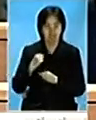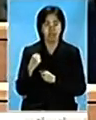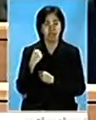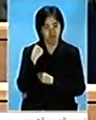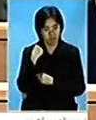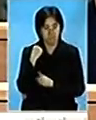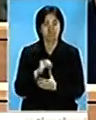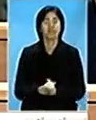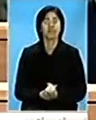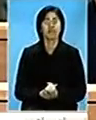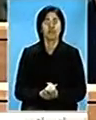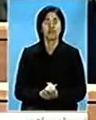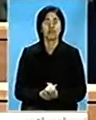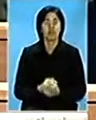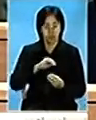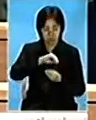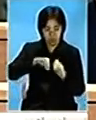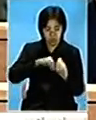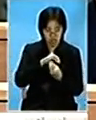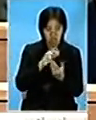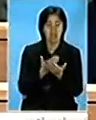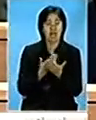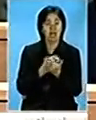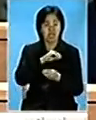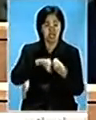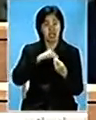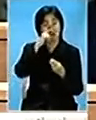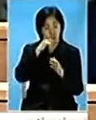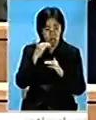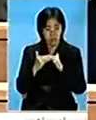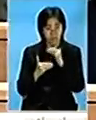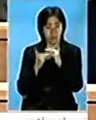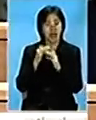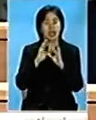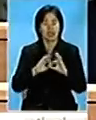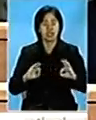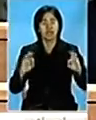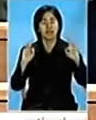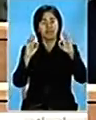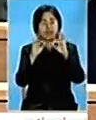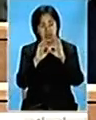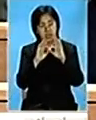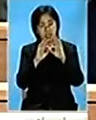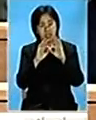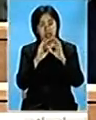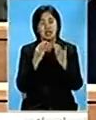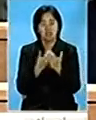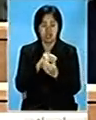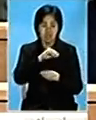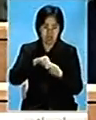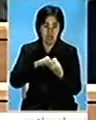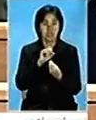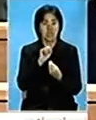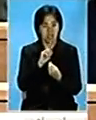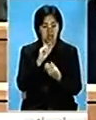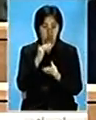แข็งเพราะธุรกิจเศรษฐกิจของประเทศจะก้าวหน้าได้ต้องอยู่ภายใต้พื้นฐานของการ